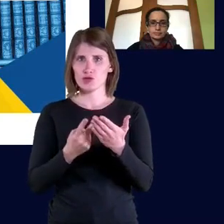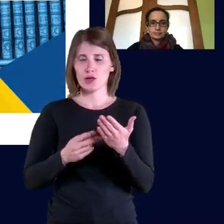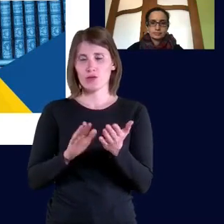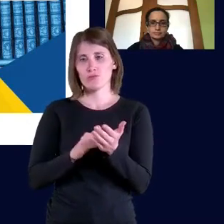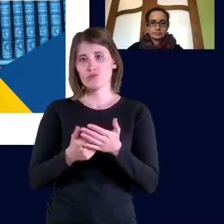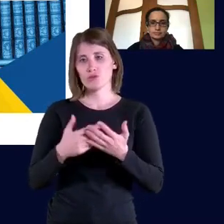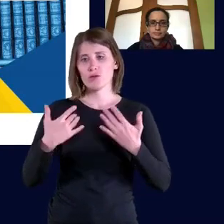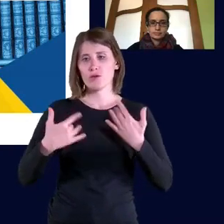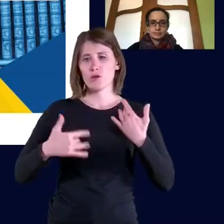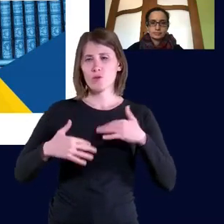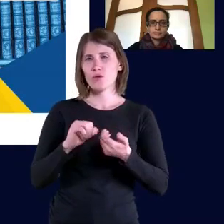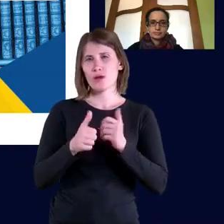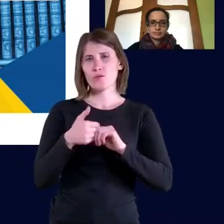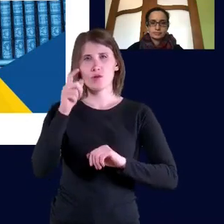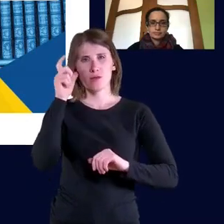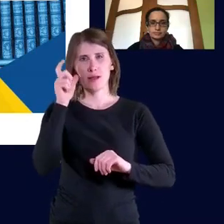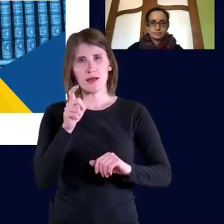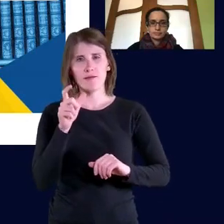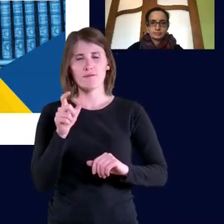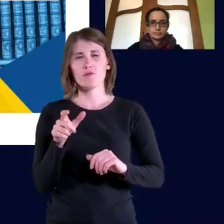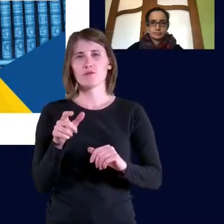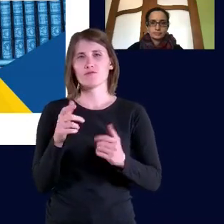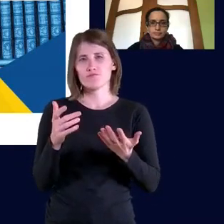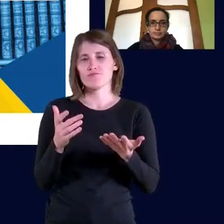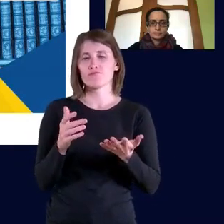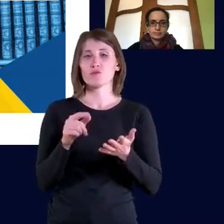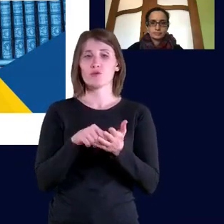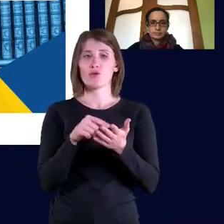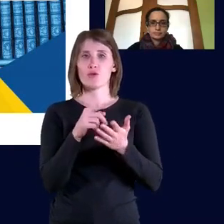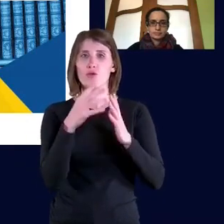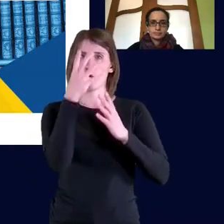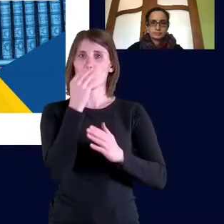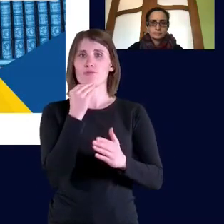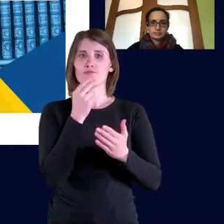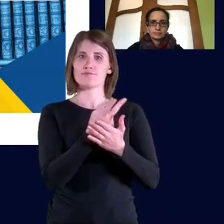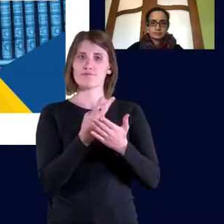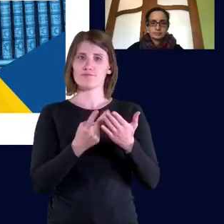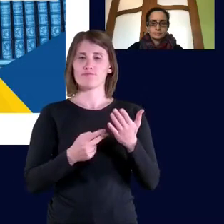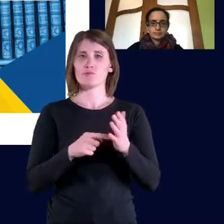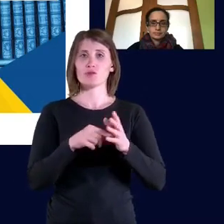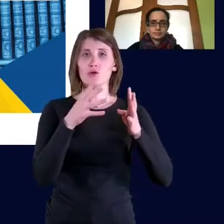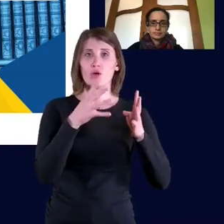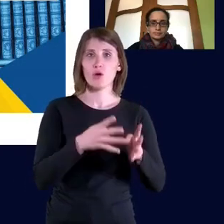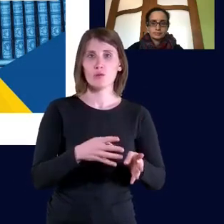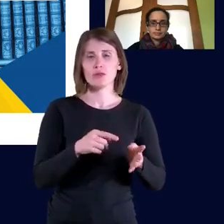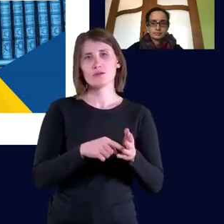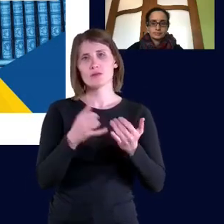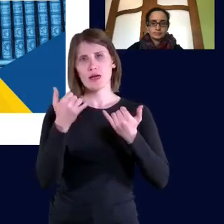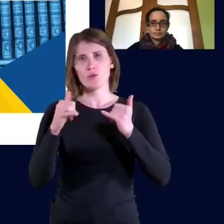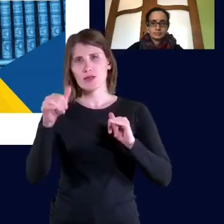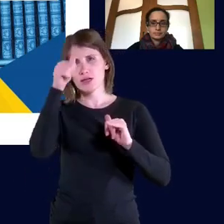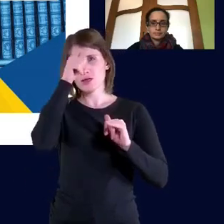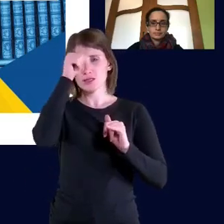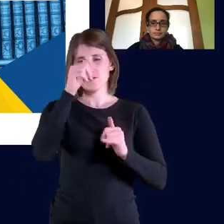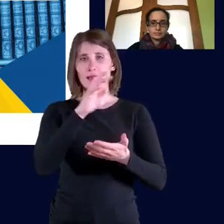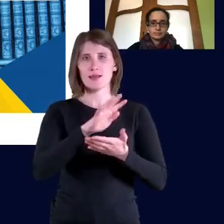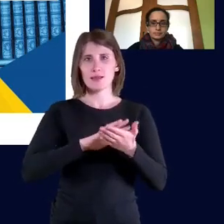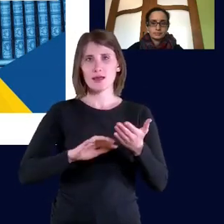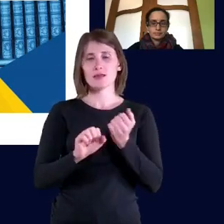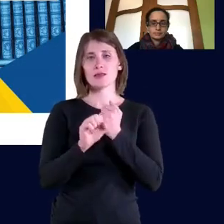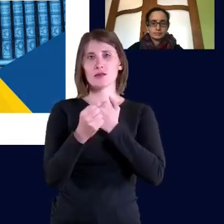telefonów z różnych różnego rodzaju sprzętów i właśnie ten opis tudzież tekst alternatywny to jest pierwsza forma